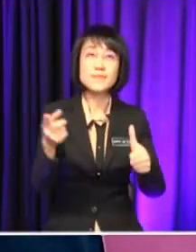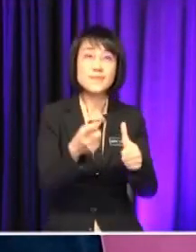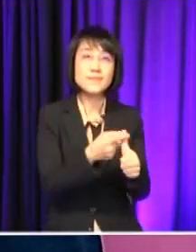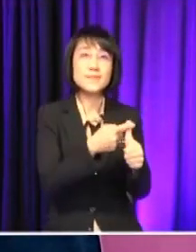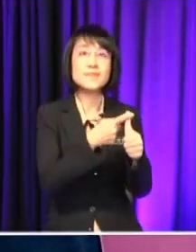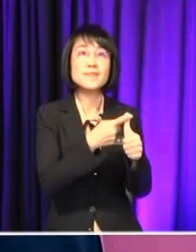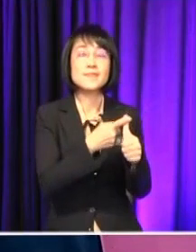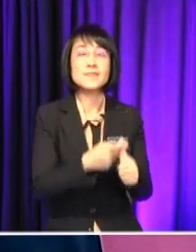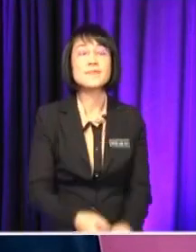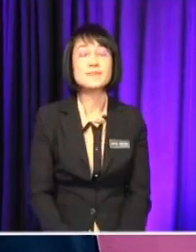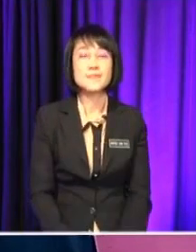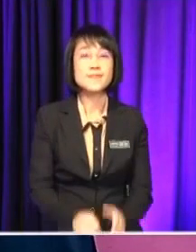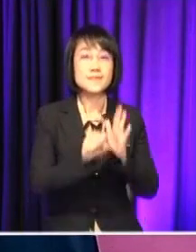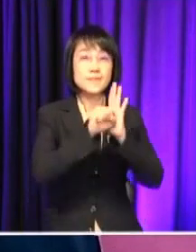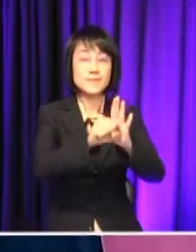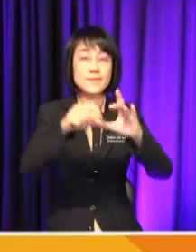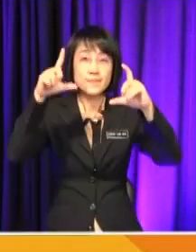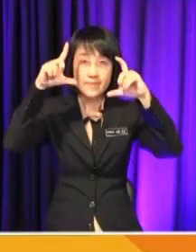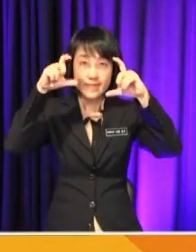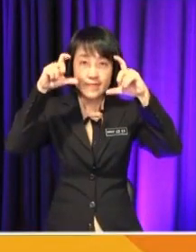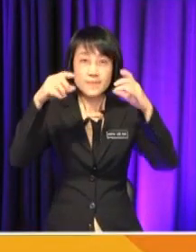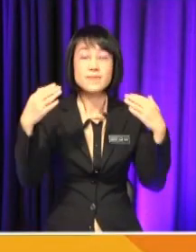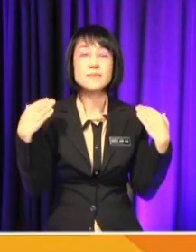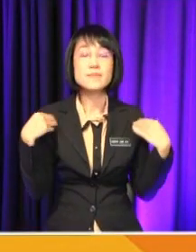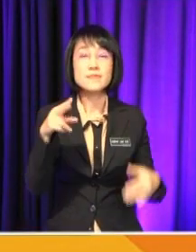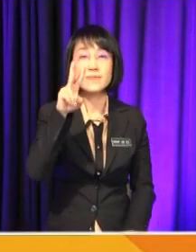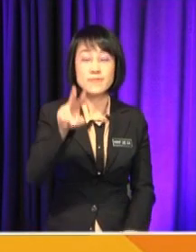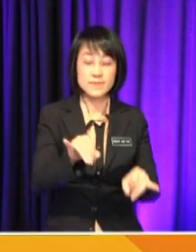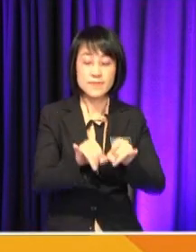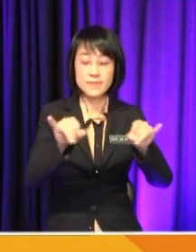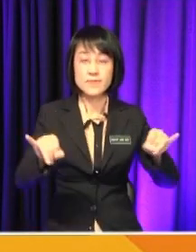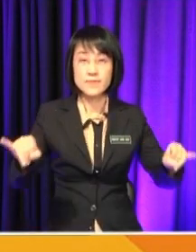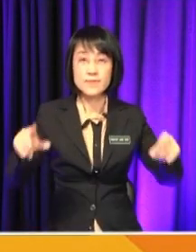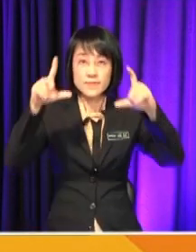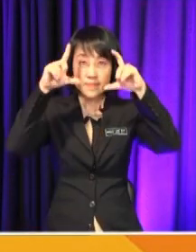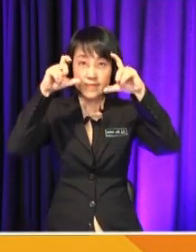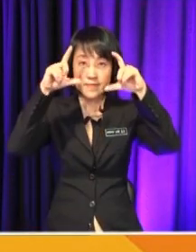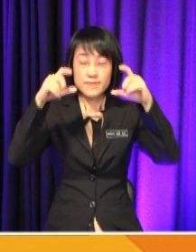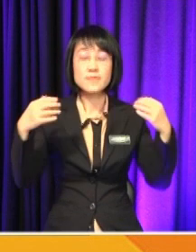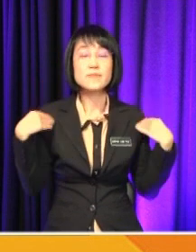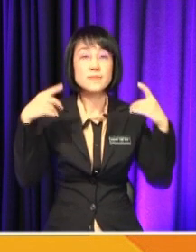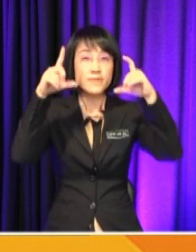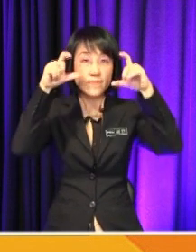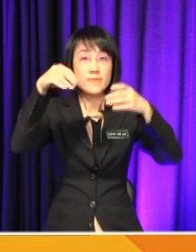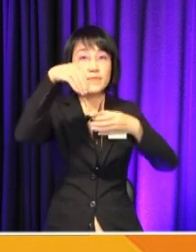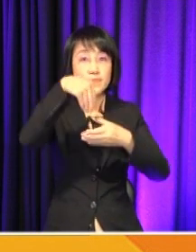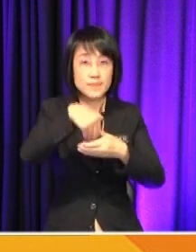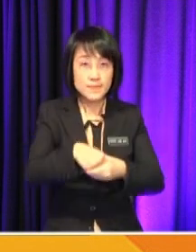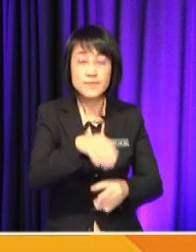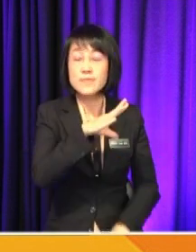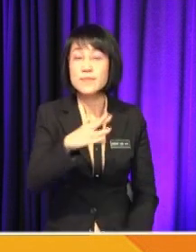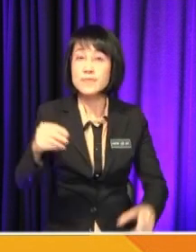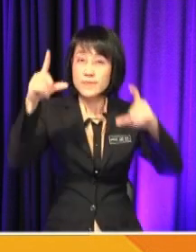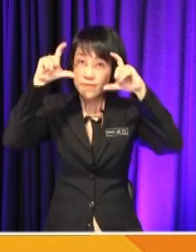yaitu simbol Chamber kita ada dua jenis camera untuk simbol kita The Camera dalam Man dan juga Chamber luaran